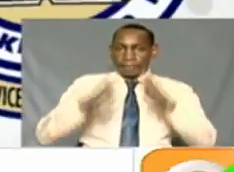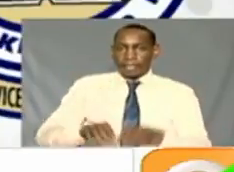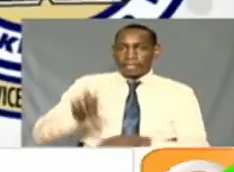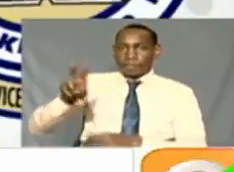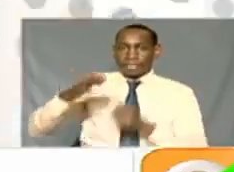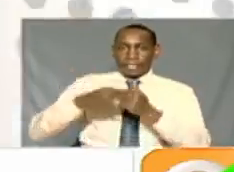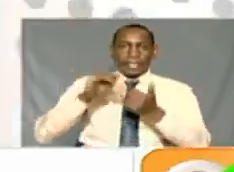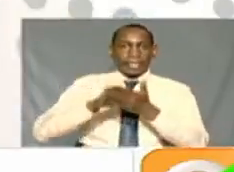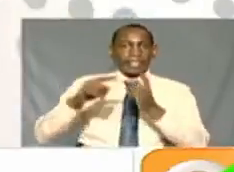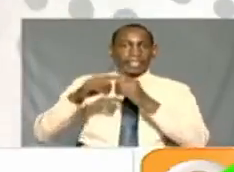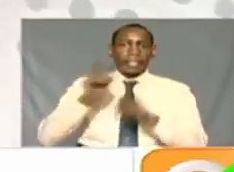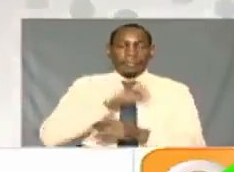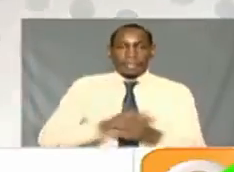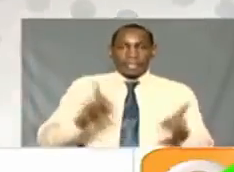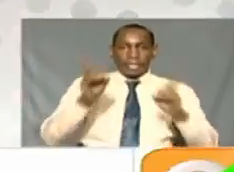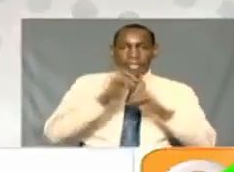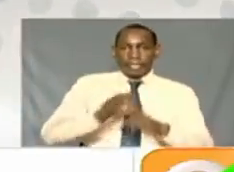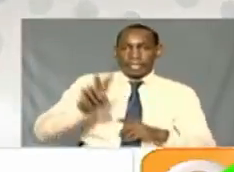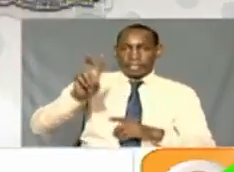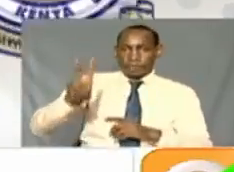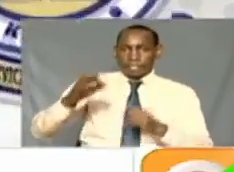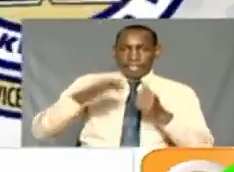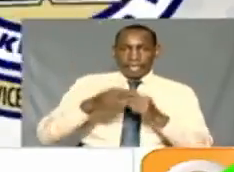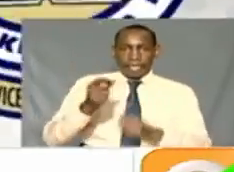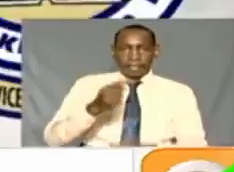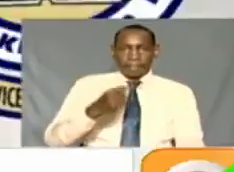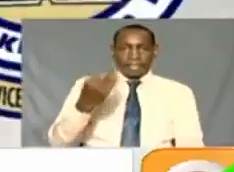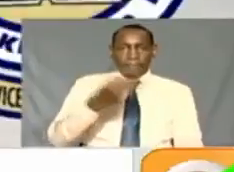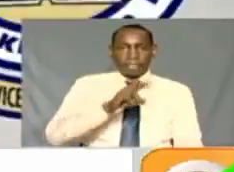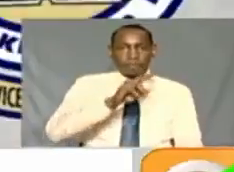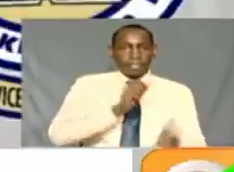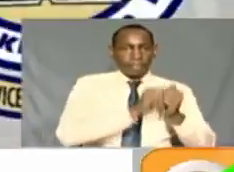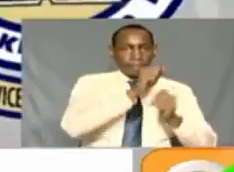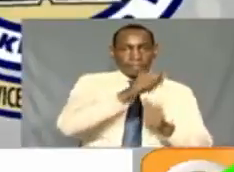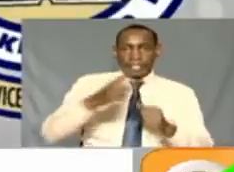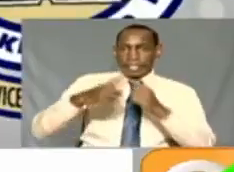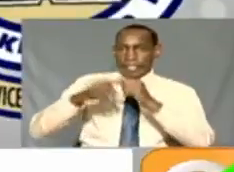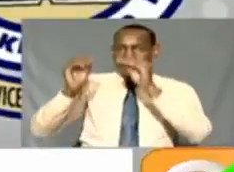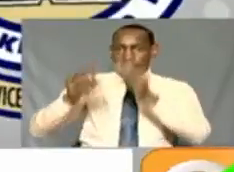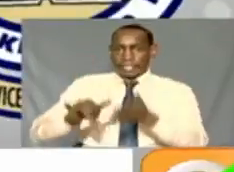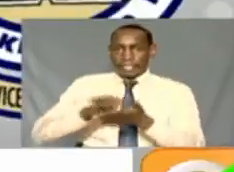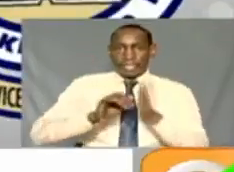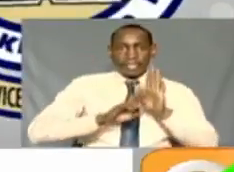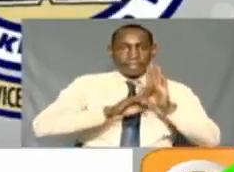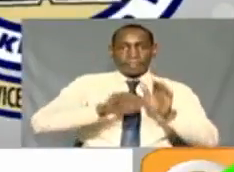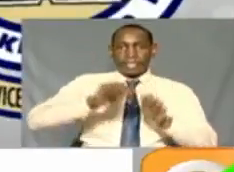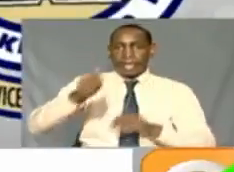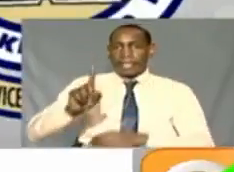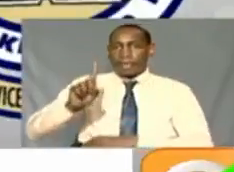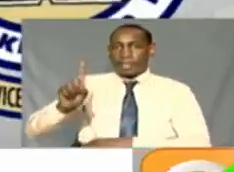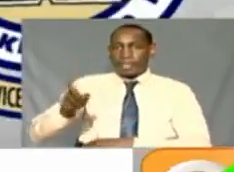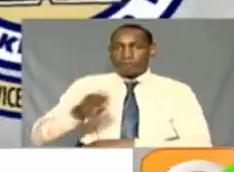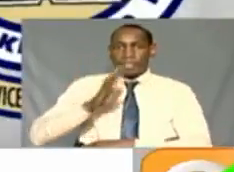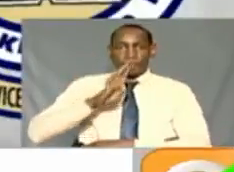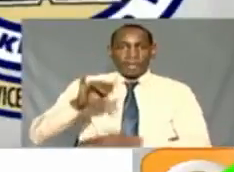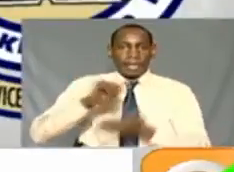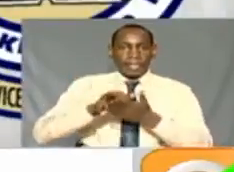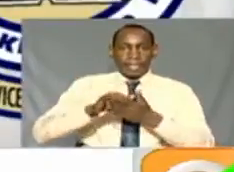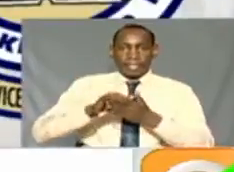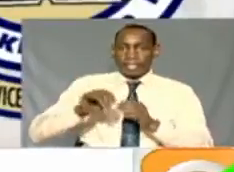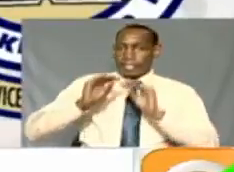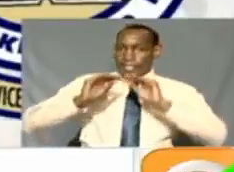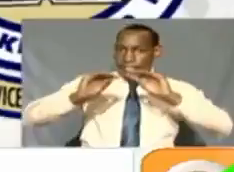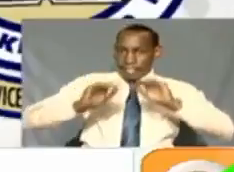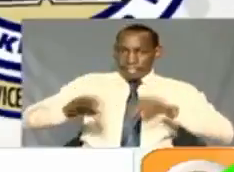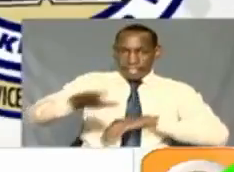28 waliouawa. Tarehe 28 Machi mwaka 2015, walimu 6 waliowakilisha wengine 1400 waliokuwa wanafunza eneo